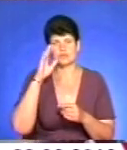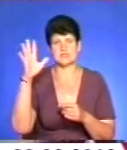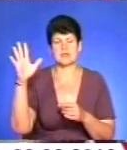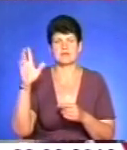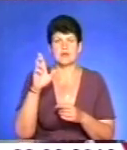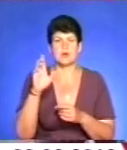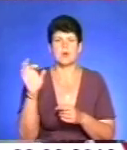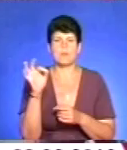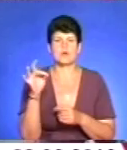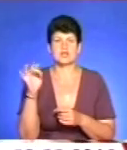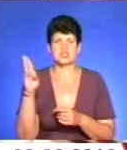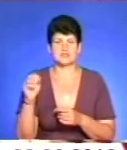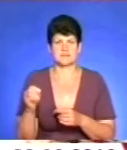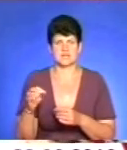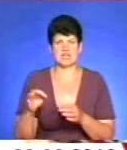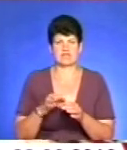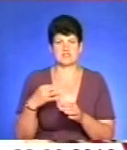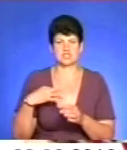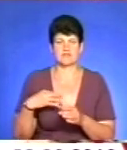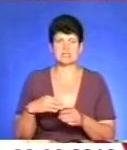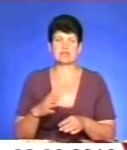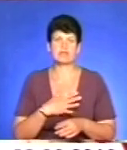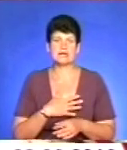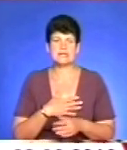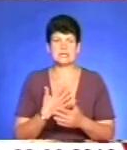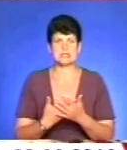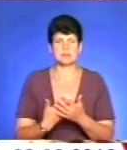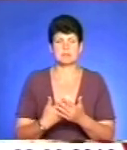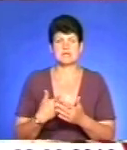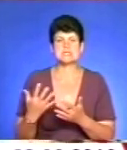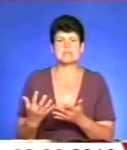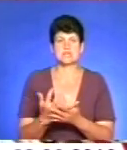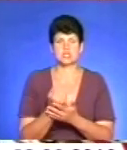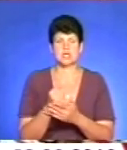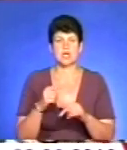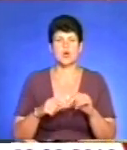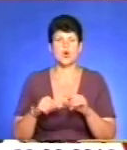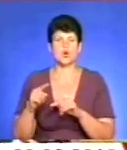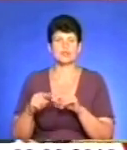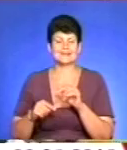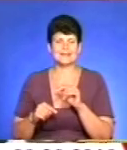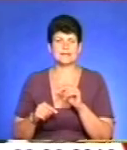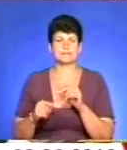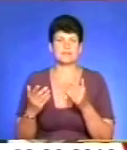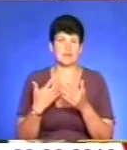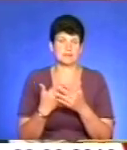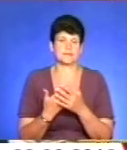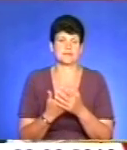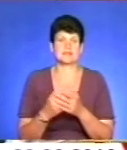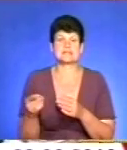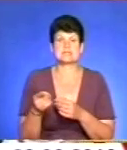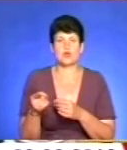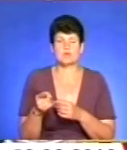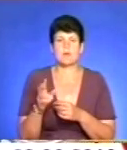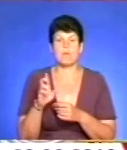фільмі «Борщівська вишиванка». В Канаді, наприклад, ми знайшли родини, які, до речі, з